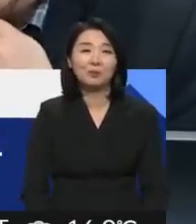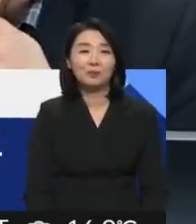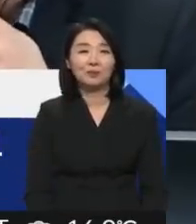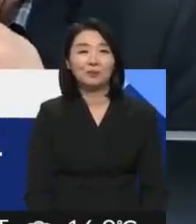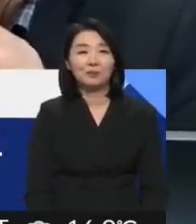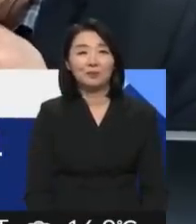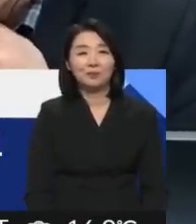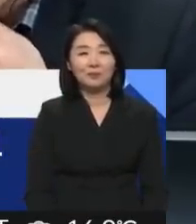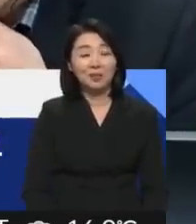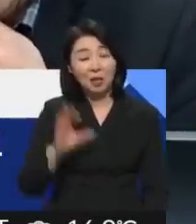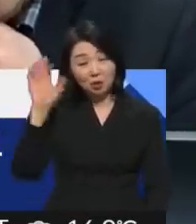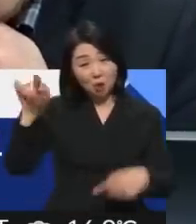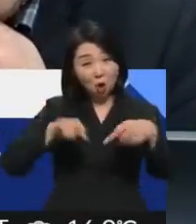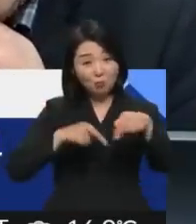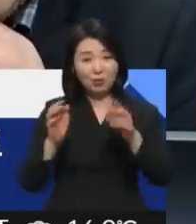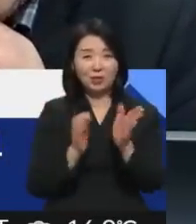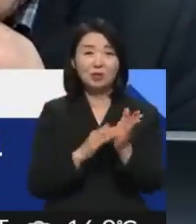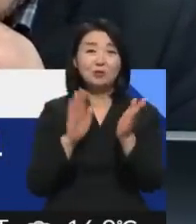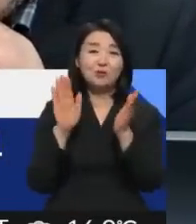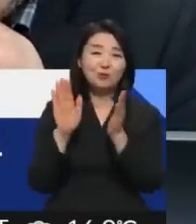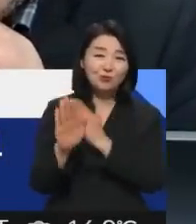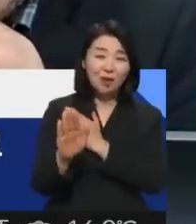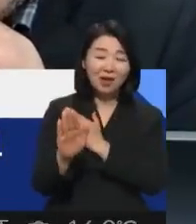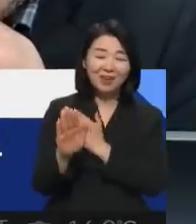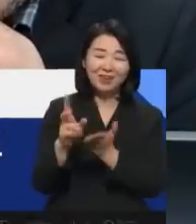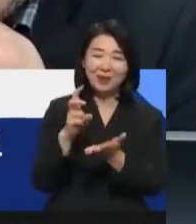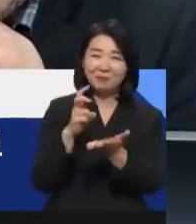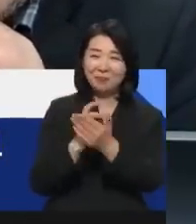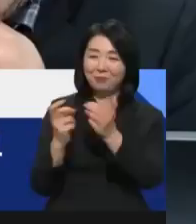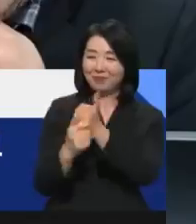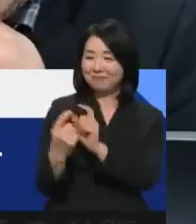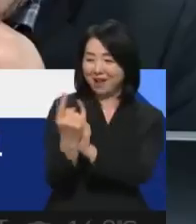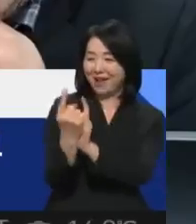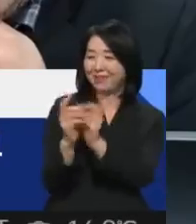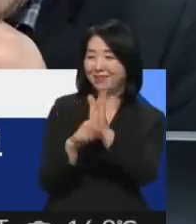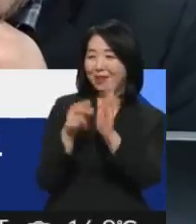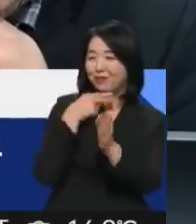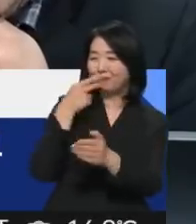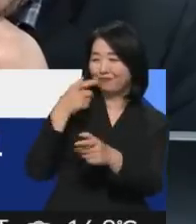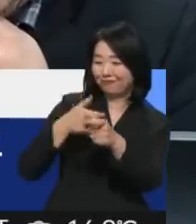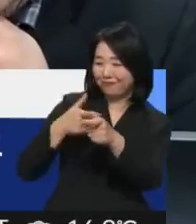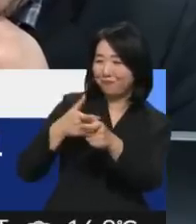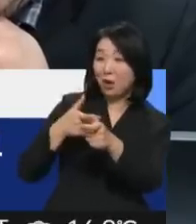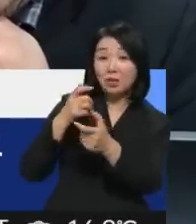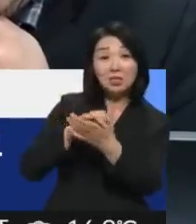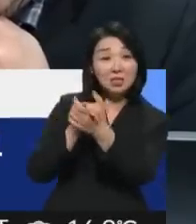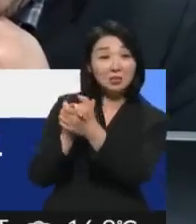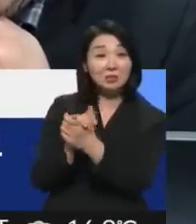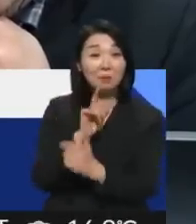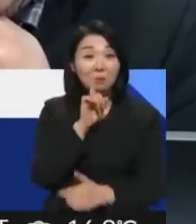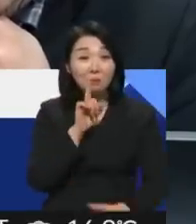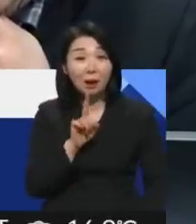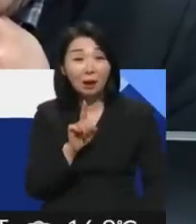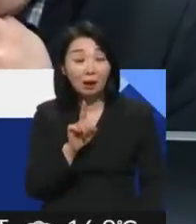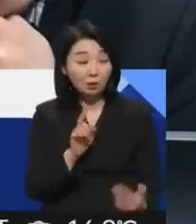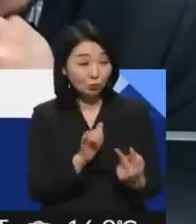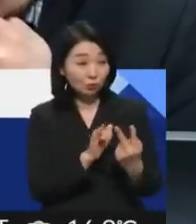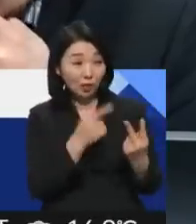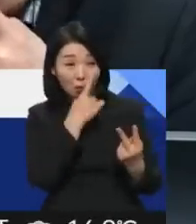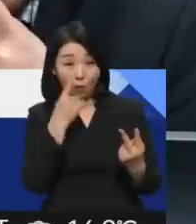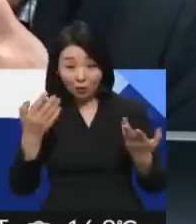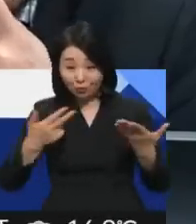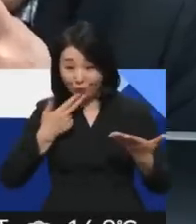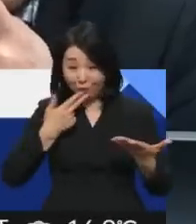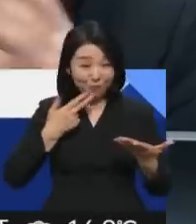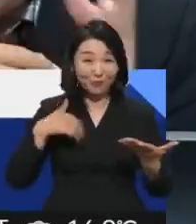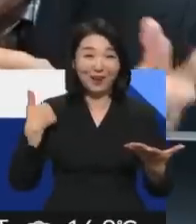다음에 네. 청문회 끝나고 뭐 아니면 법사위 마주치고 나가지고 술 한잔 하면서 친해졌다 이런 얘기도 있고. 근데 그거야말로 그 두 분이 확인해주지 않고는